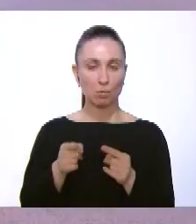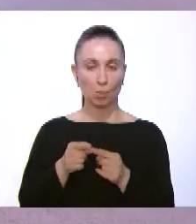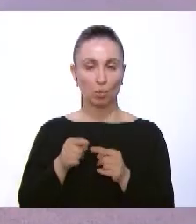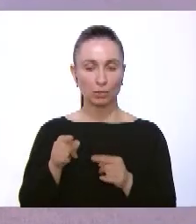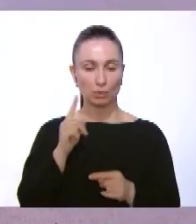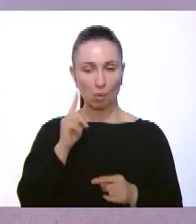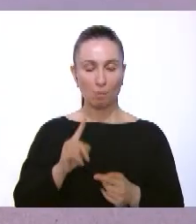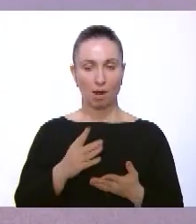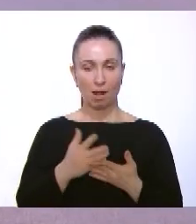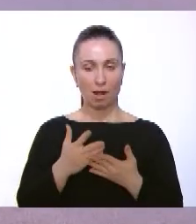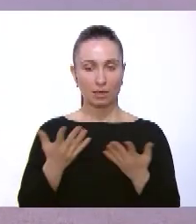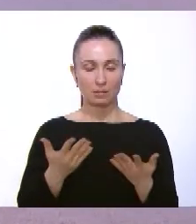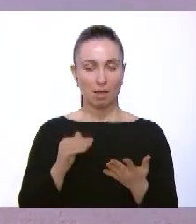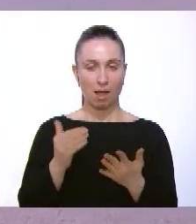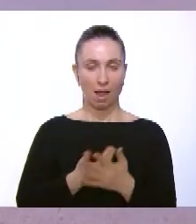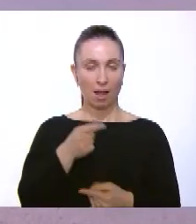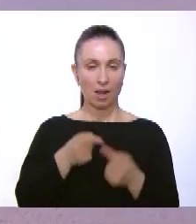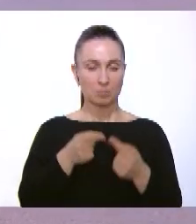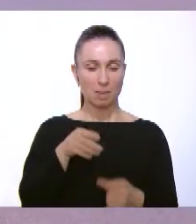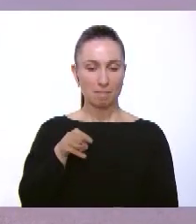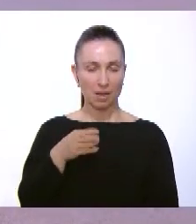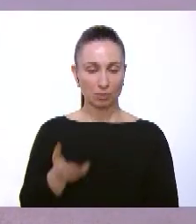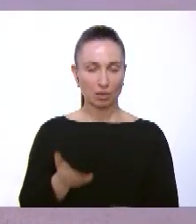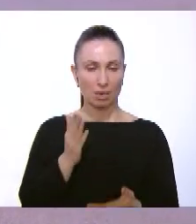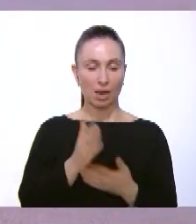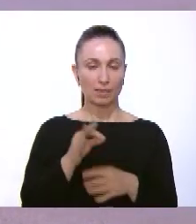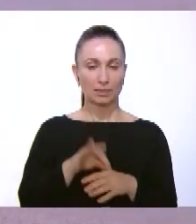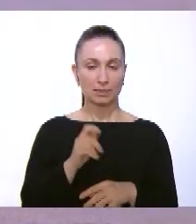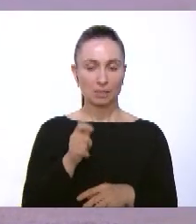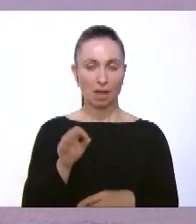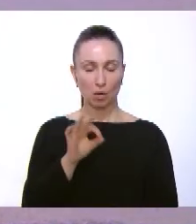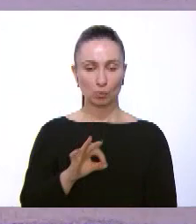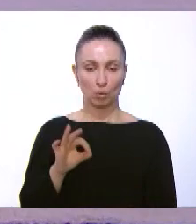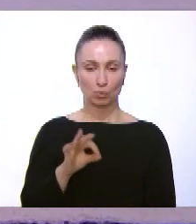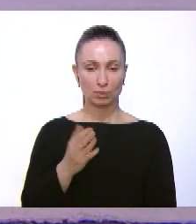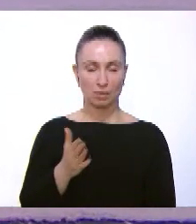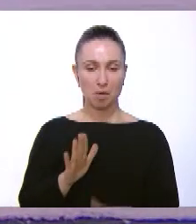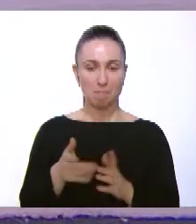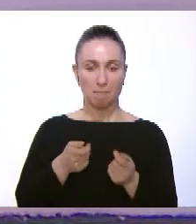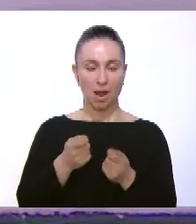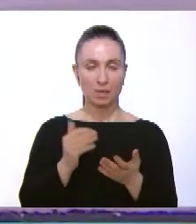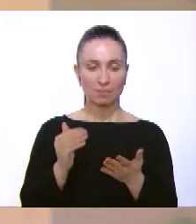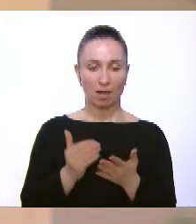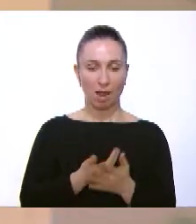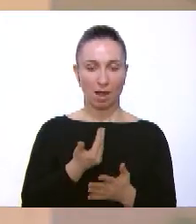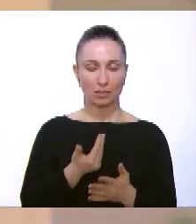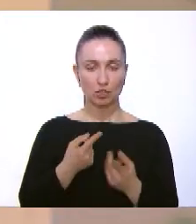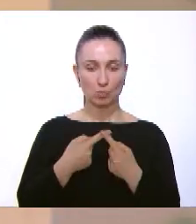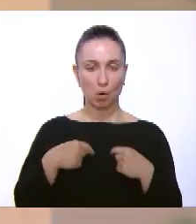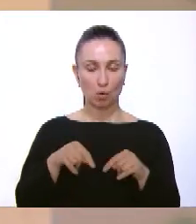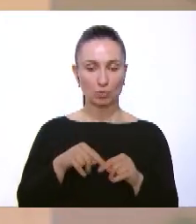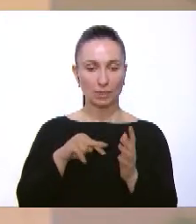არის ახალი ბრძოლის მეთოდები, არის დიაგნოსტიკის მართვის ახალი